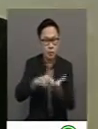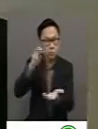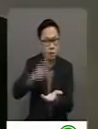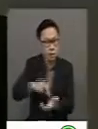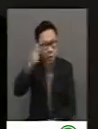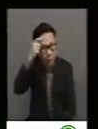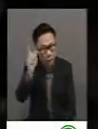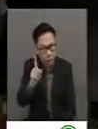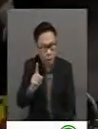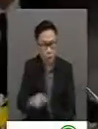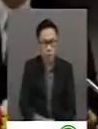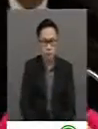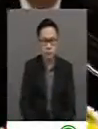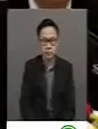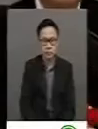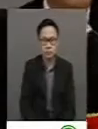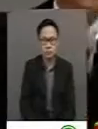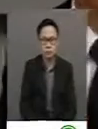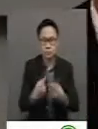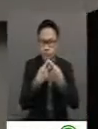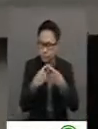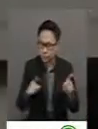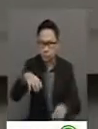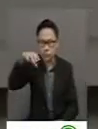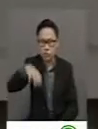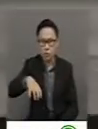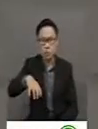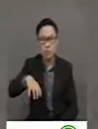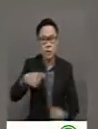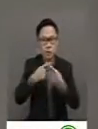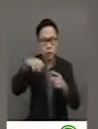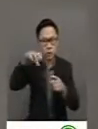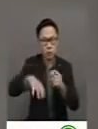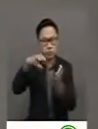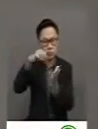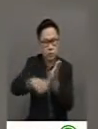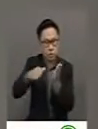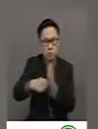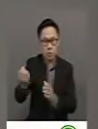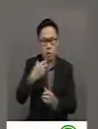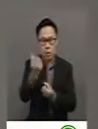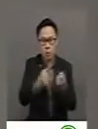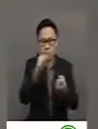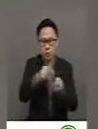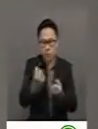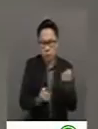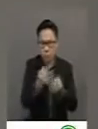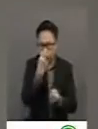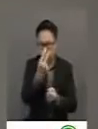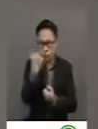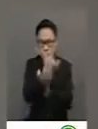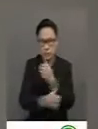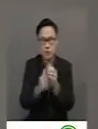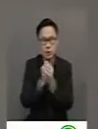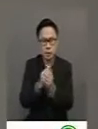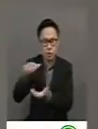ากนะ ตัวอย่าง แต่กรมศุลกากรโตด้วยภาพถ่ายว่ารถทั้งคันถูกขนขึ้นมาจากจีน